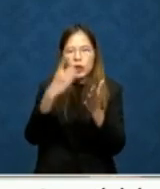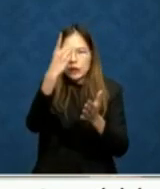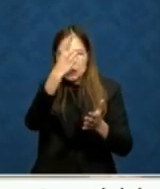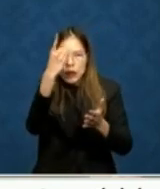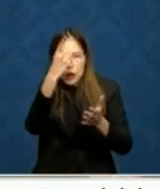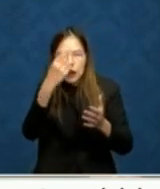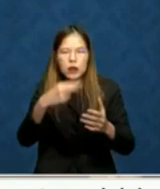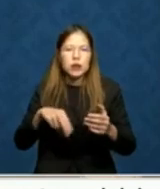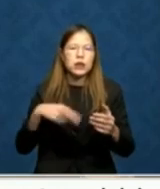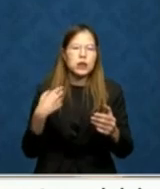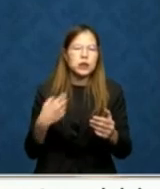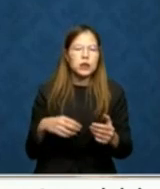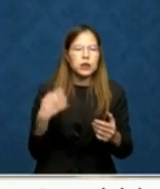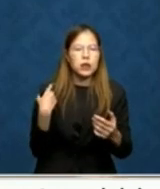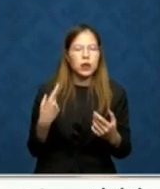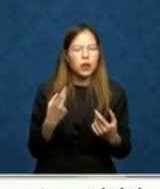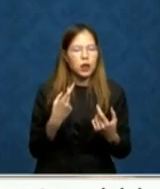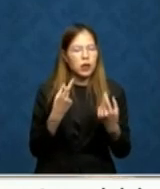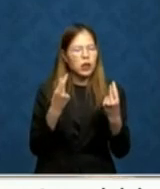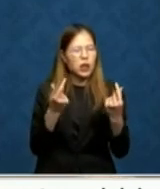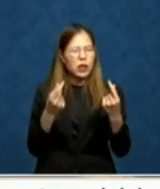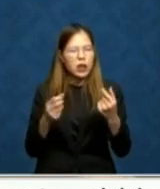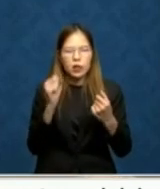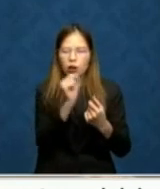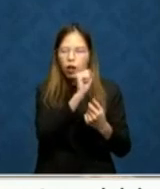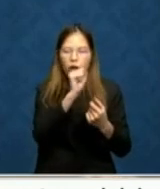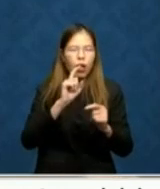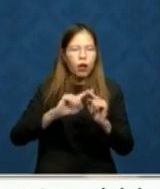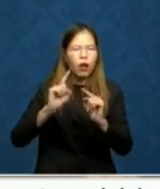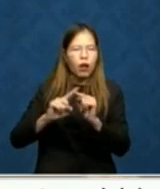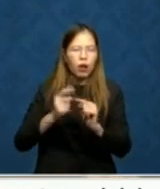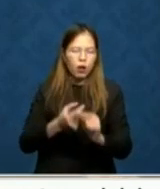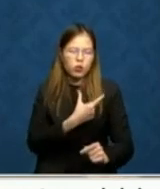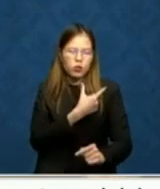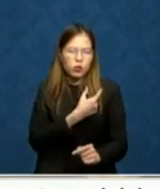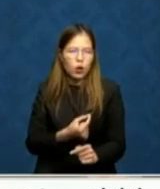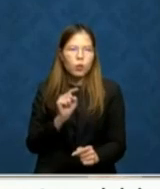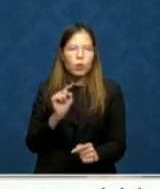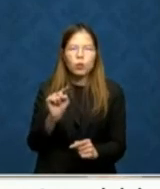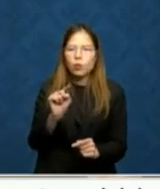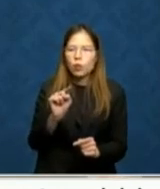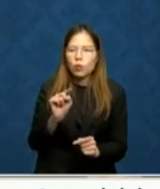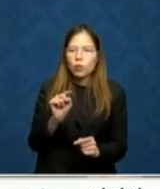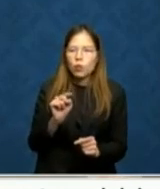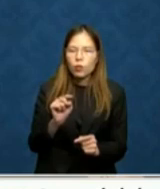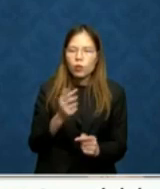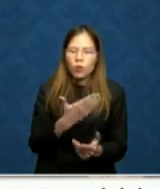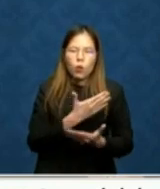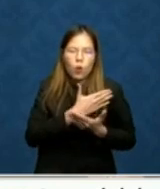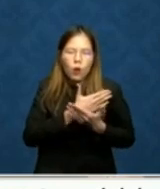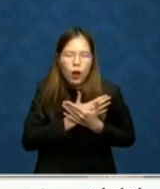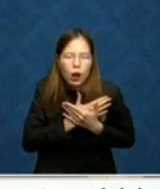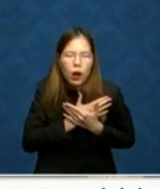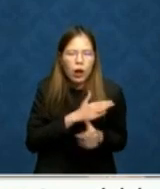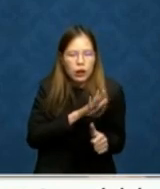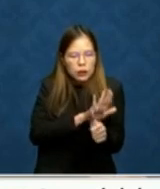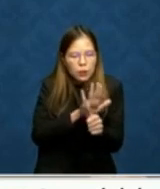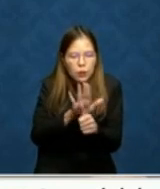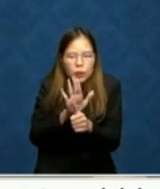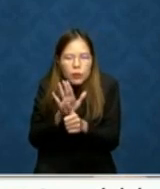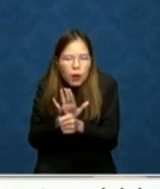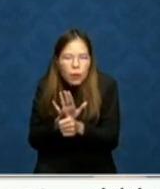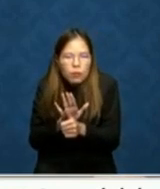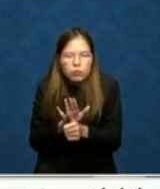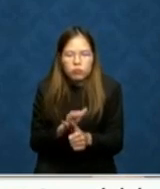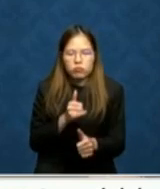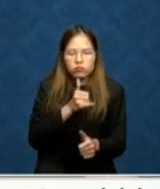าไอดอลนะคะที่แฟนคลับบางคนเนี่ยมีความคิดว่าหลงผิดค่ะคิดว่าบุคคลคนนั้นเนี่ยคือคนรักของตนจนตามมาด้วยการสะกดร